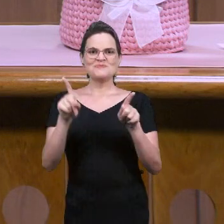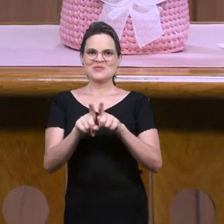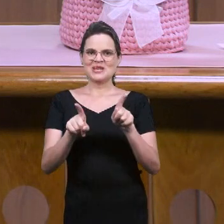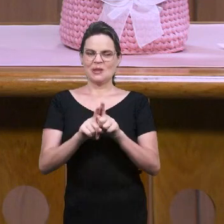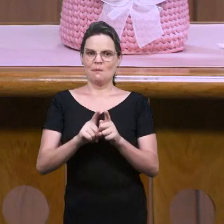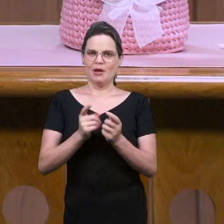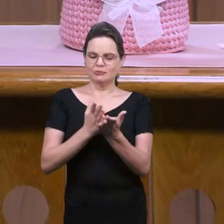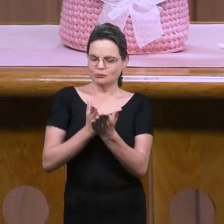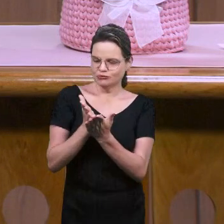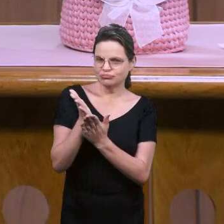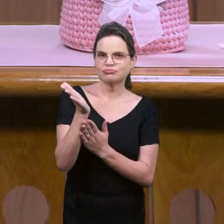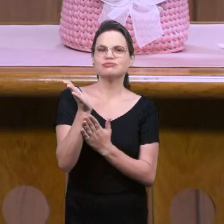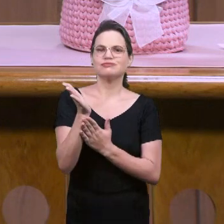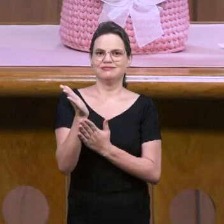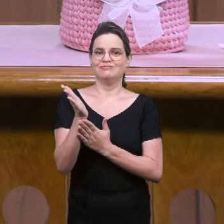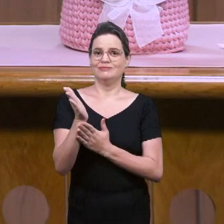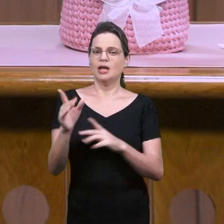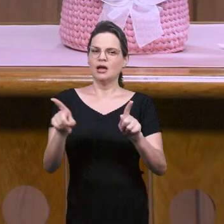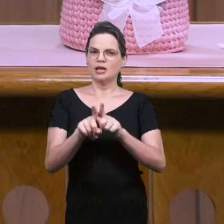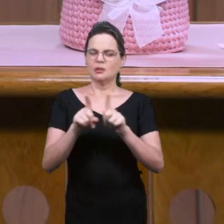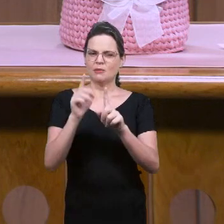pour notre marche.